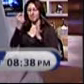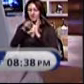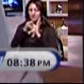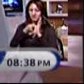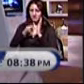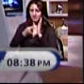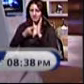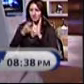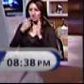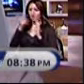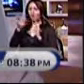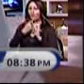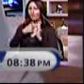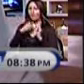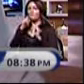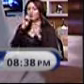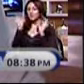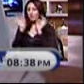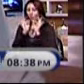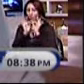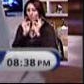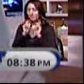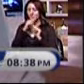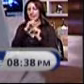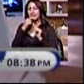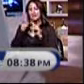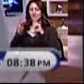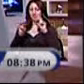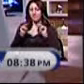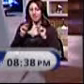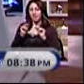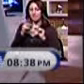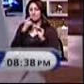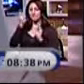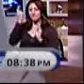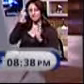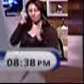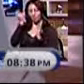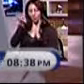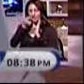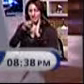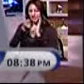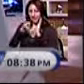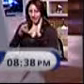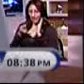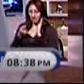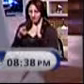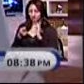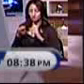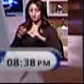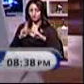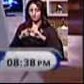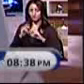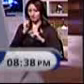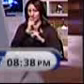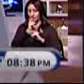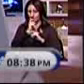منطبقة قوي بس تحبها، في جزء ما هوش مقرر، ما هوش عقلاني، لدرجة انه في كاتبة